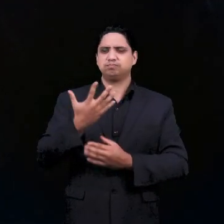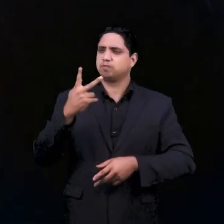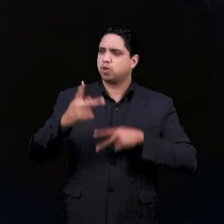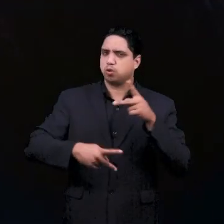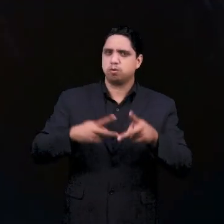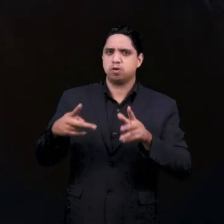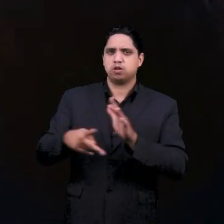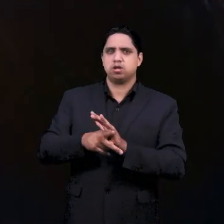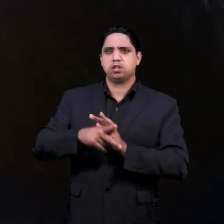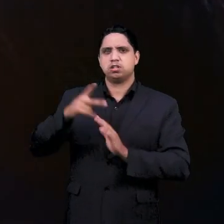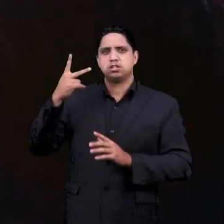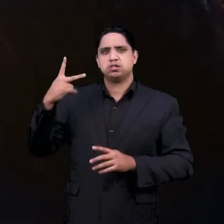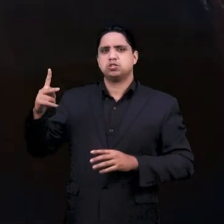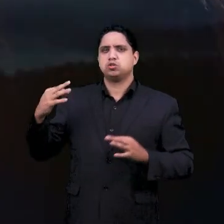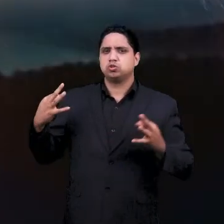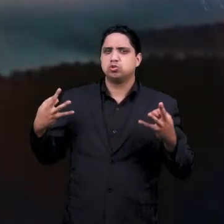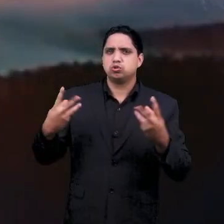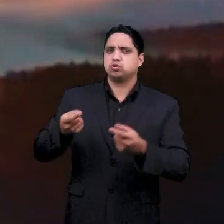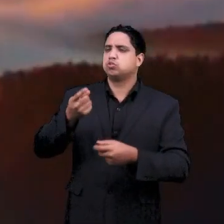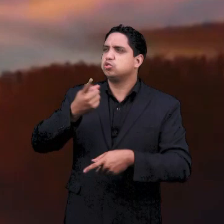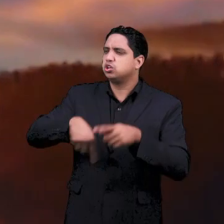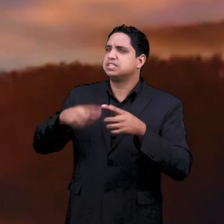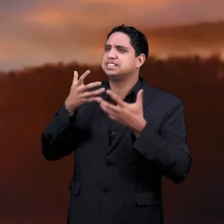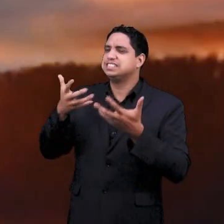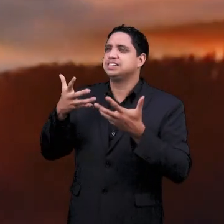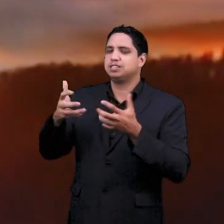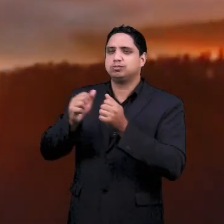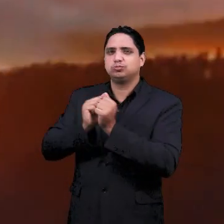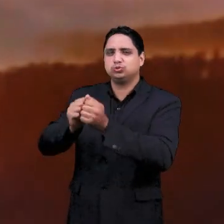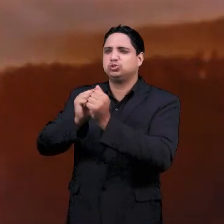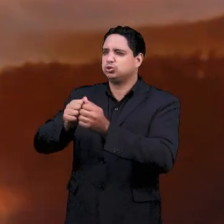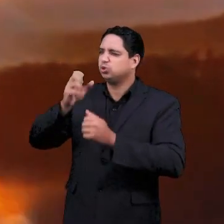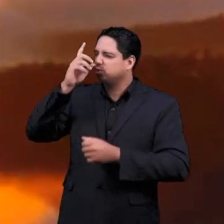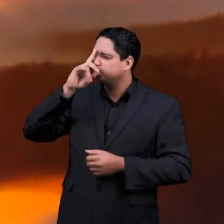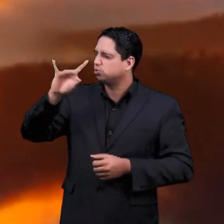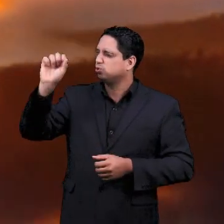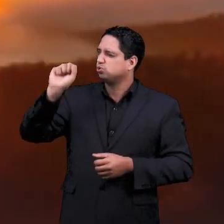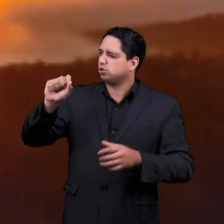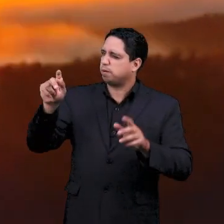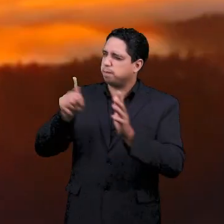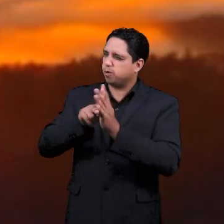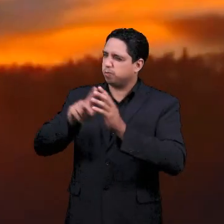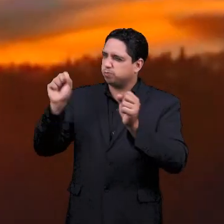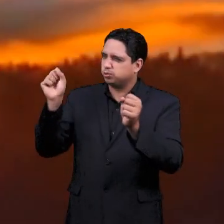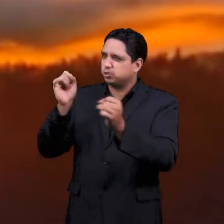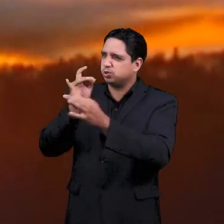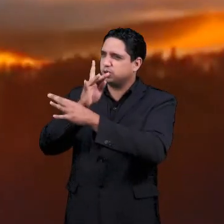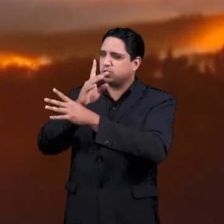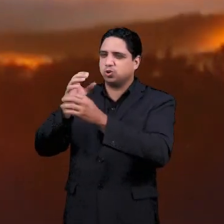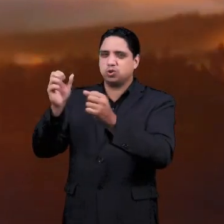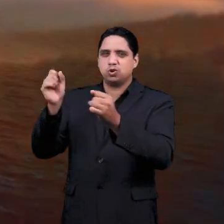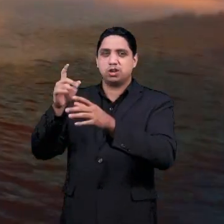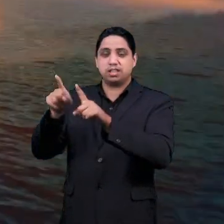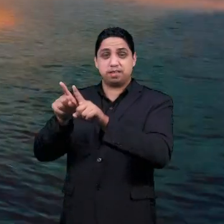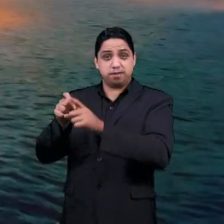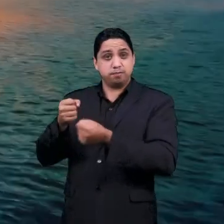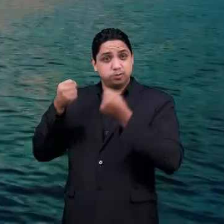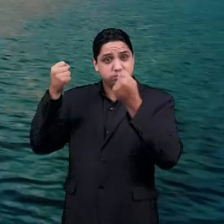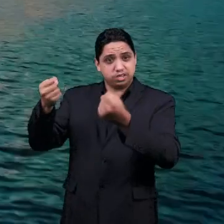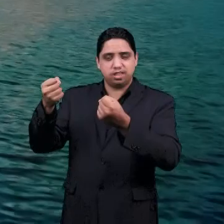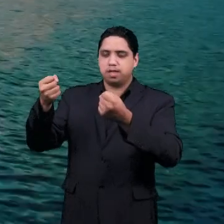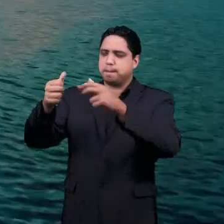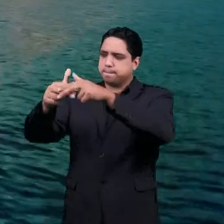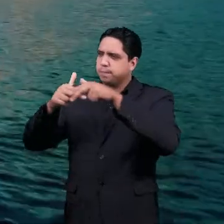Все творение стенает об этом славном дне